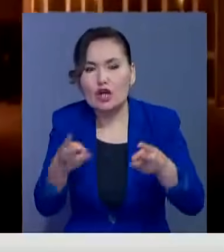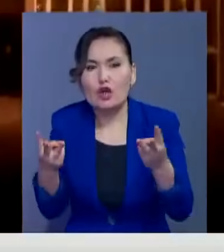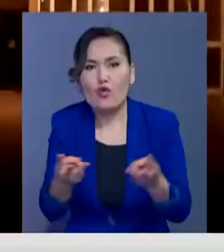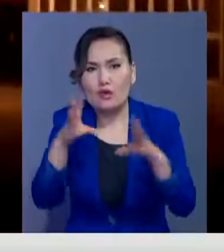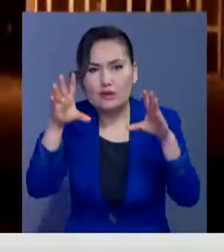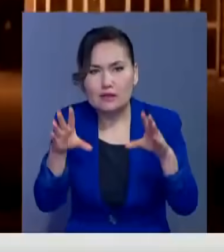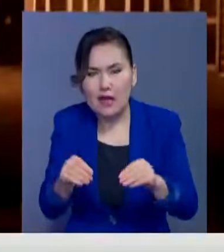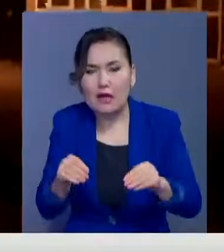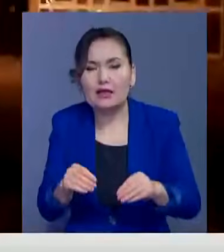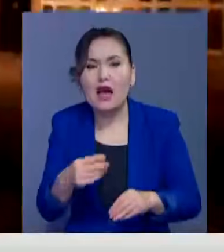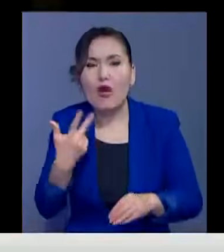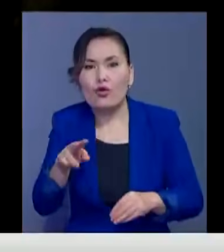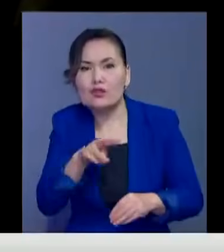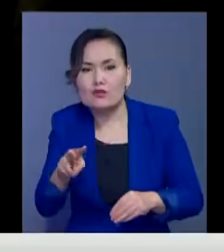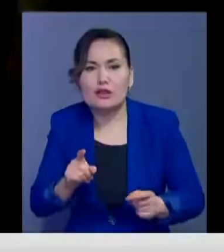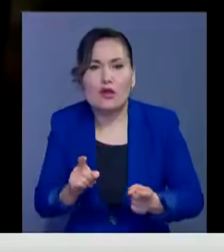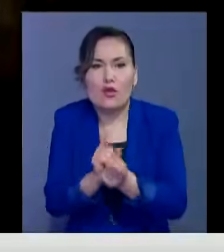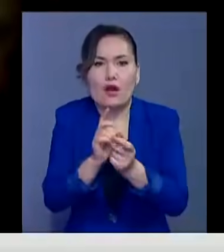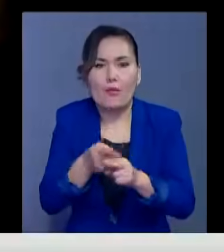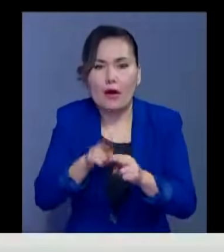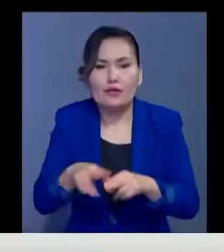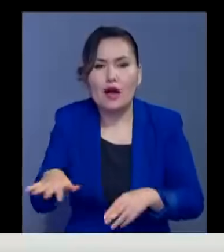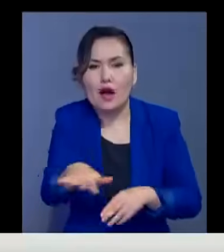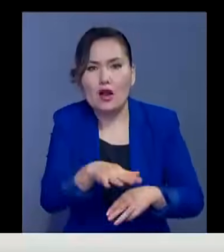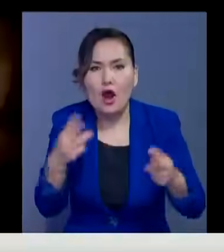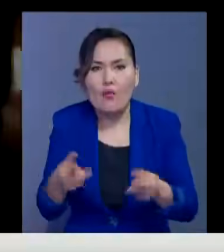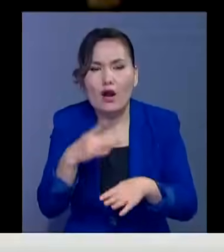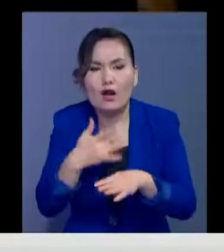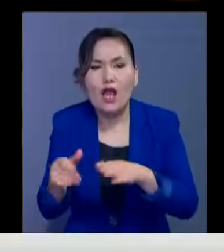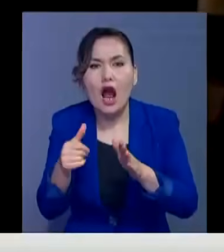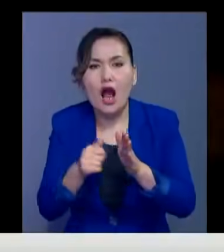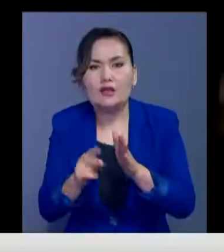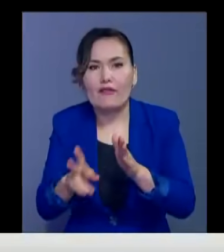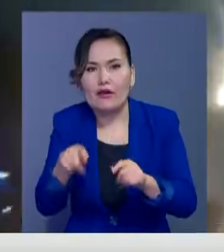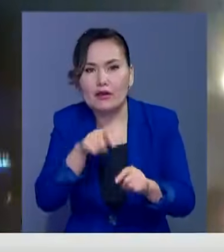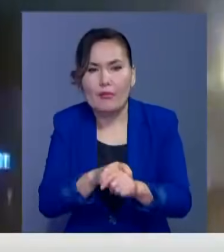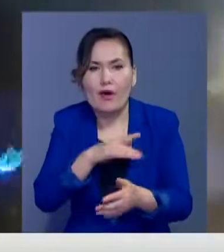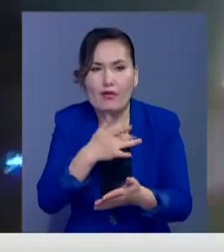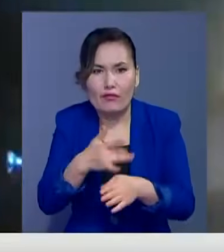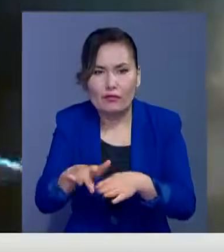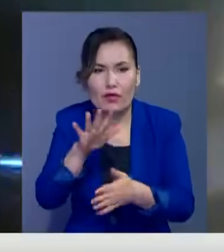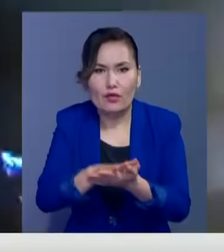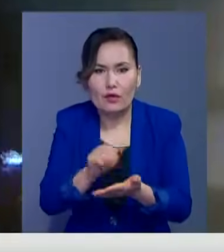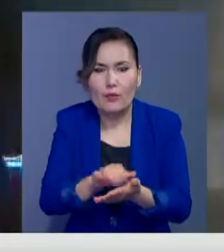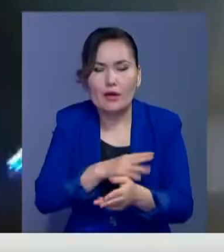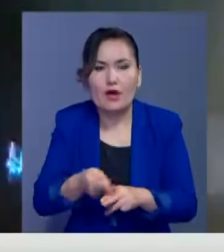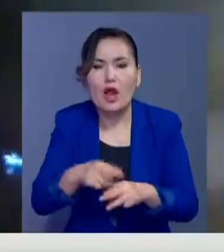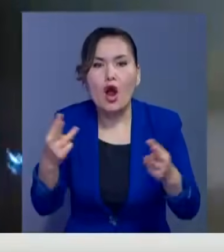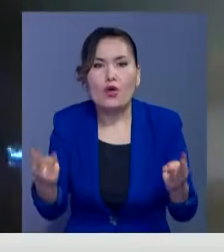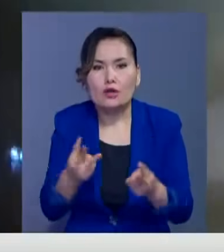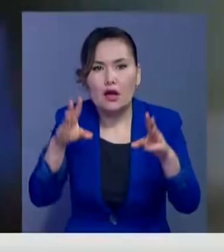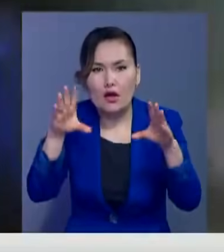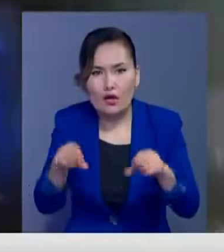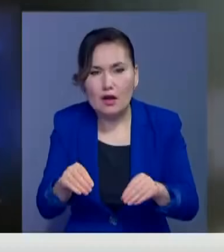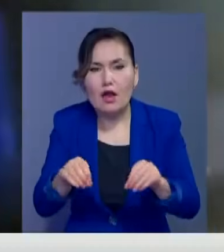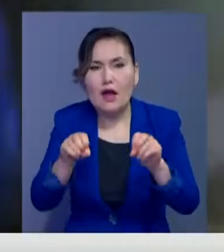жарты сағат алысты. Тілсіз жау шарпыған аумақ көлемі 600 шаршы метрден асады. Оны сөндіруге он